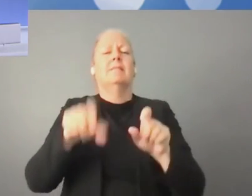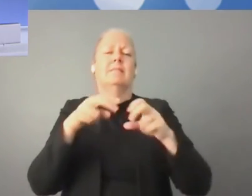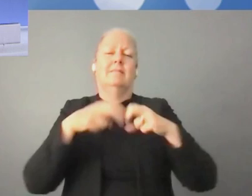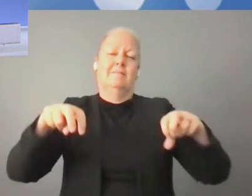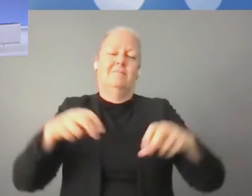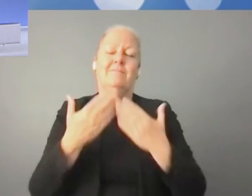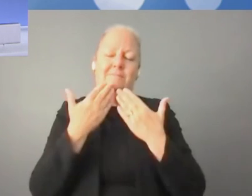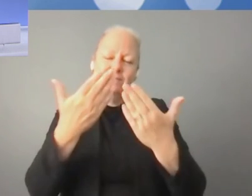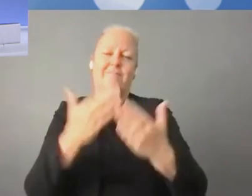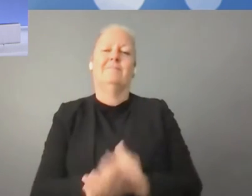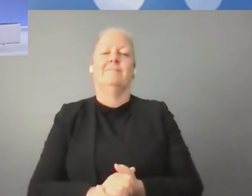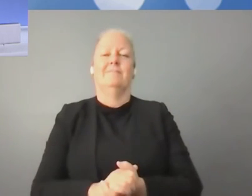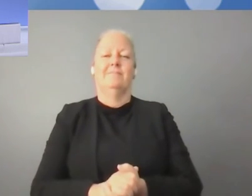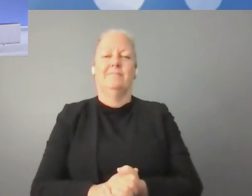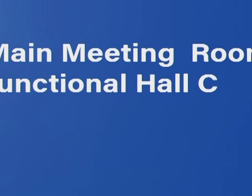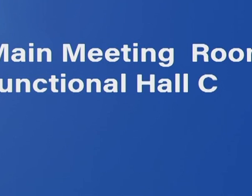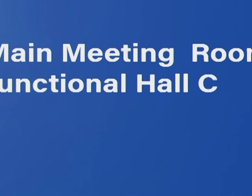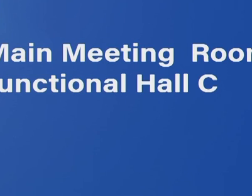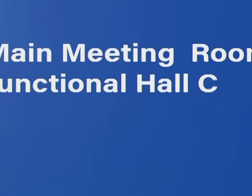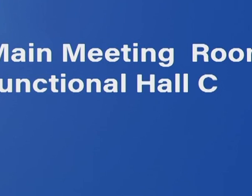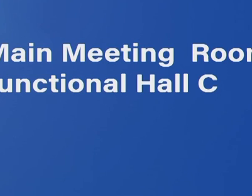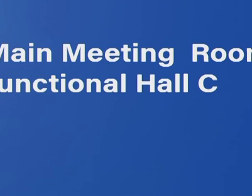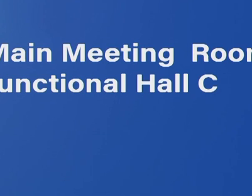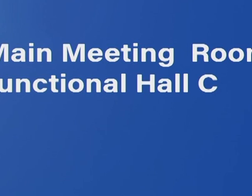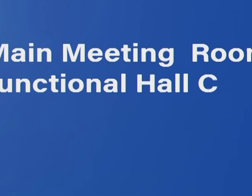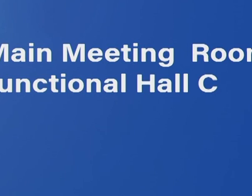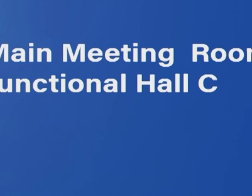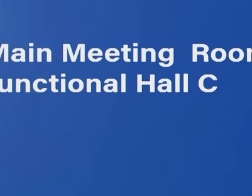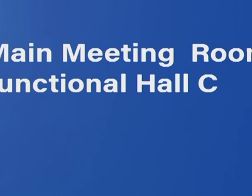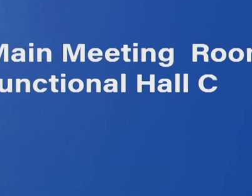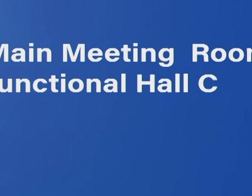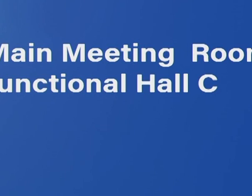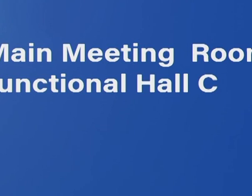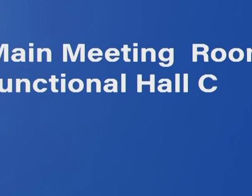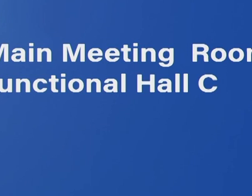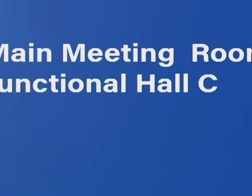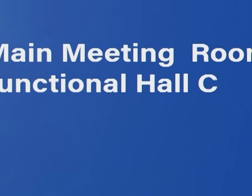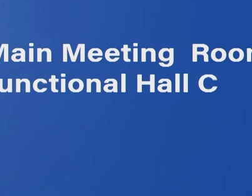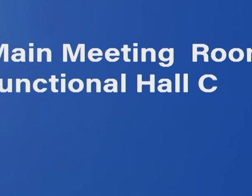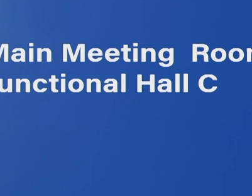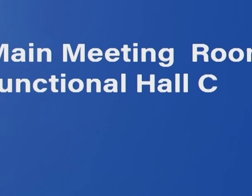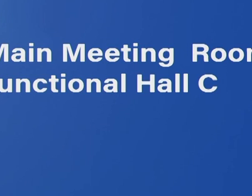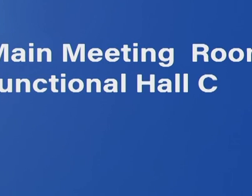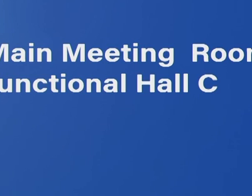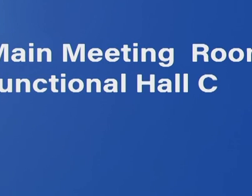плодотворных прений во время этого саммита. А наши выступающие заслужили аплодисментов.